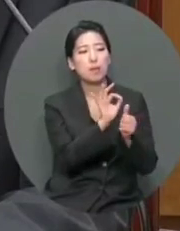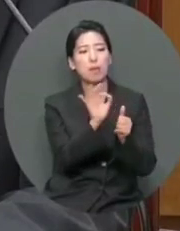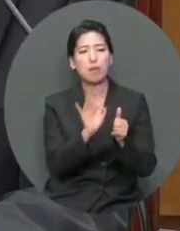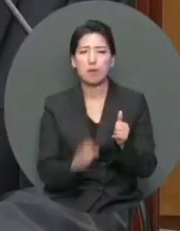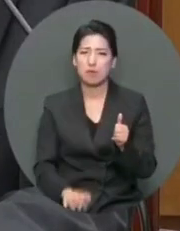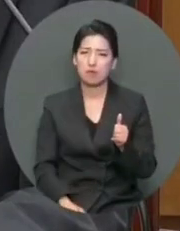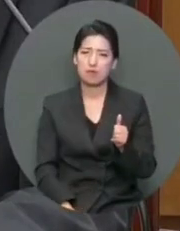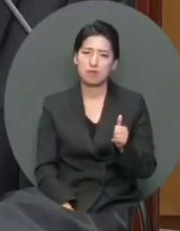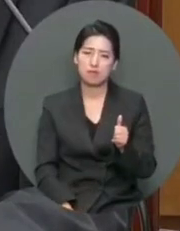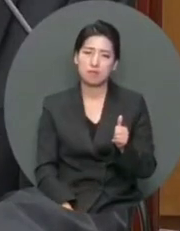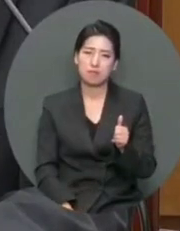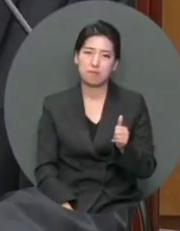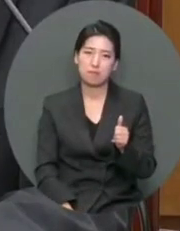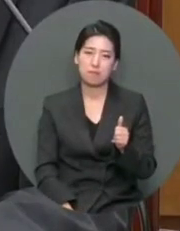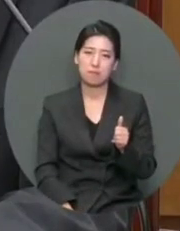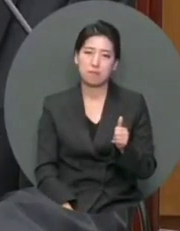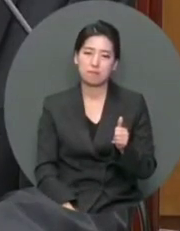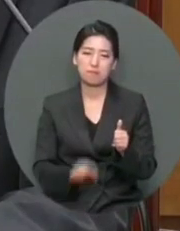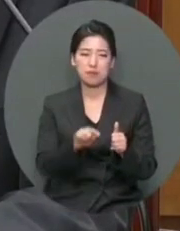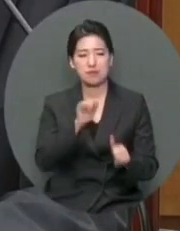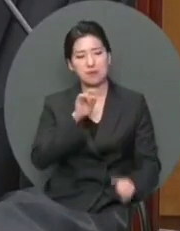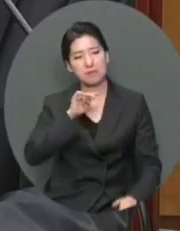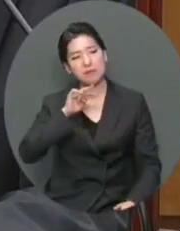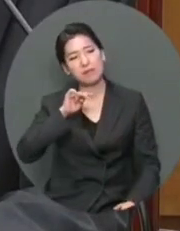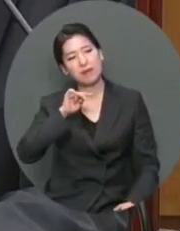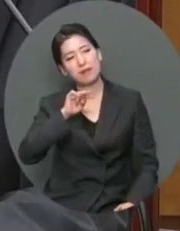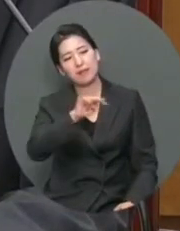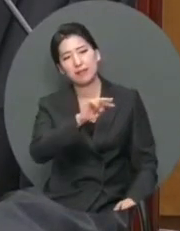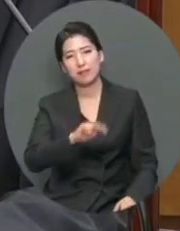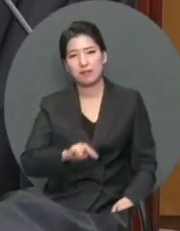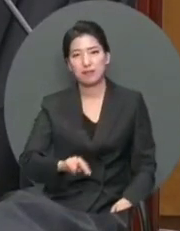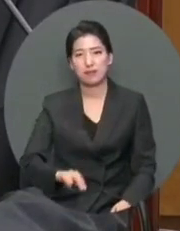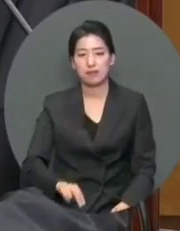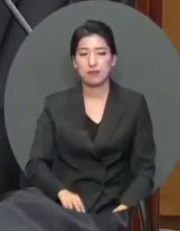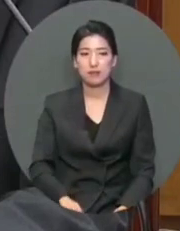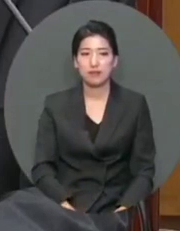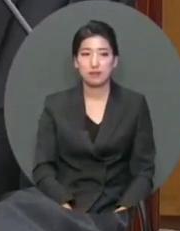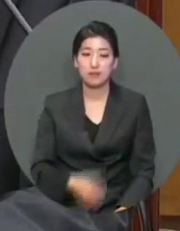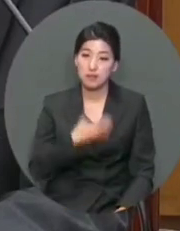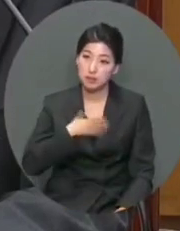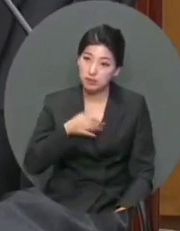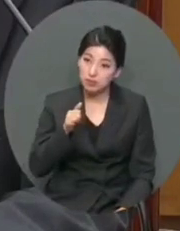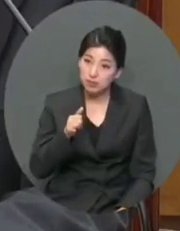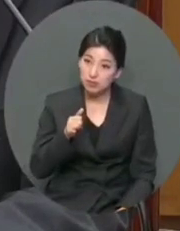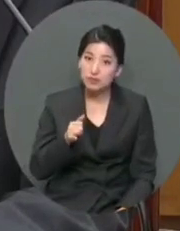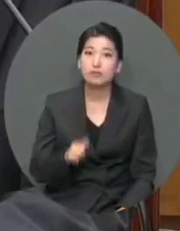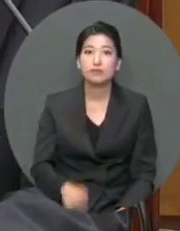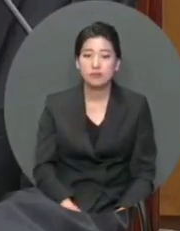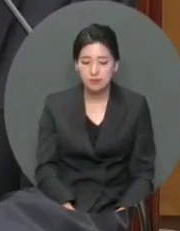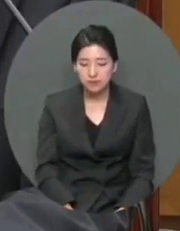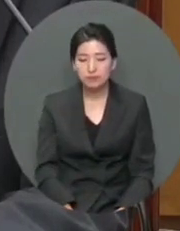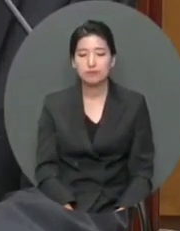대법관이 너무 많다라는 그런 비판을 받아온 거는 알고 계시죠? 예.